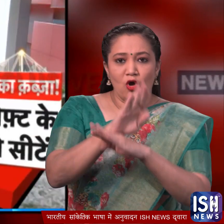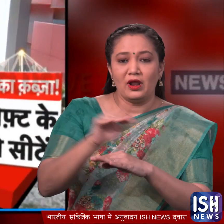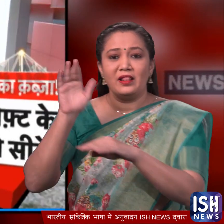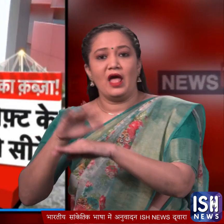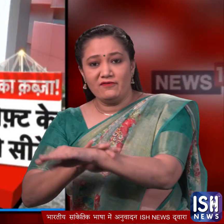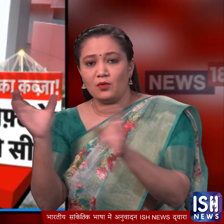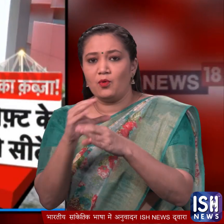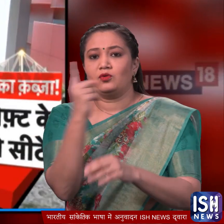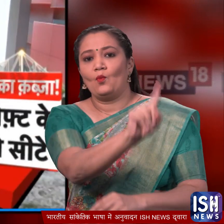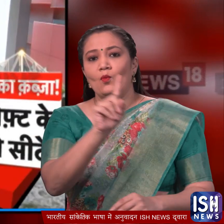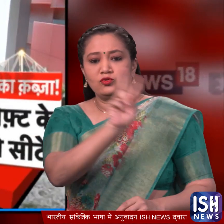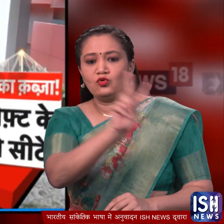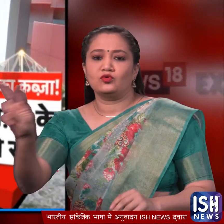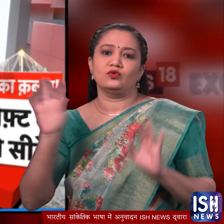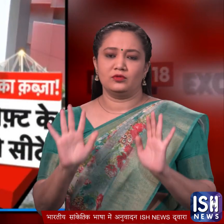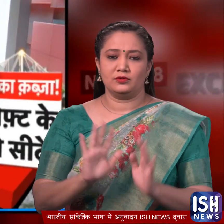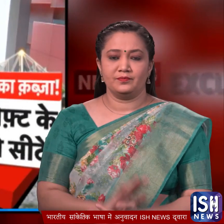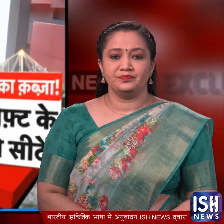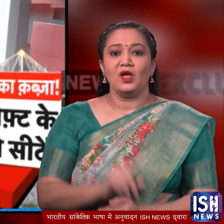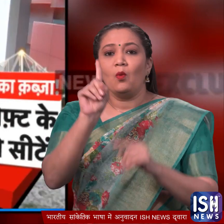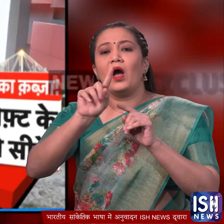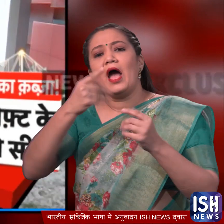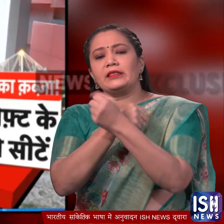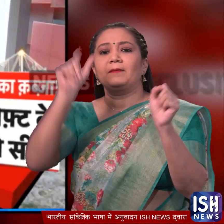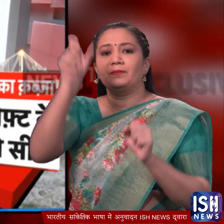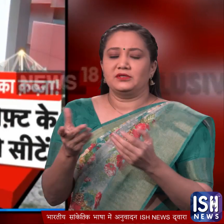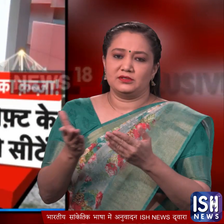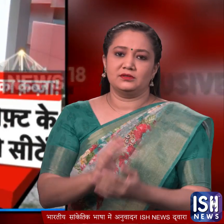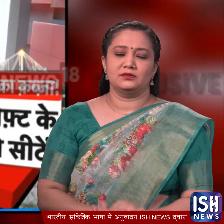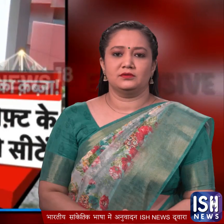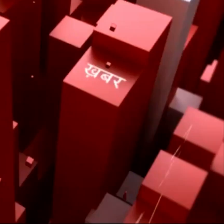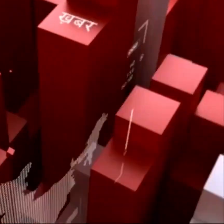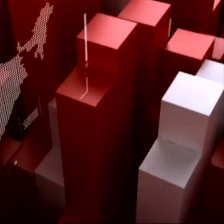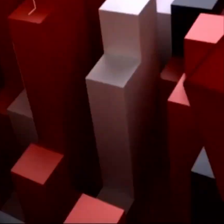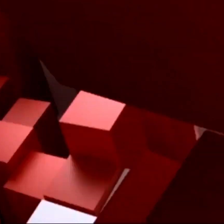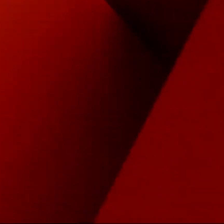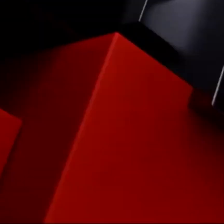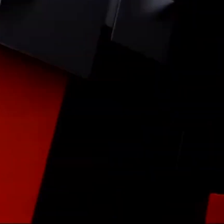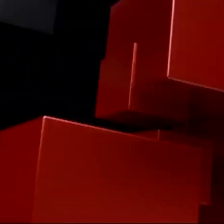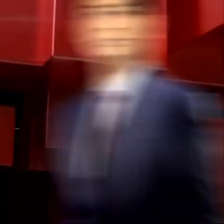कांग्रेस और लेफ्ट दोनों के खाते में 2-2 सीटें आईं, जबकि 1 सीट निर्दलीय को मिली।